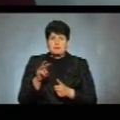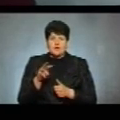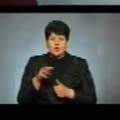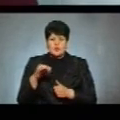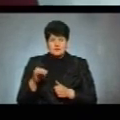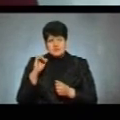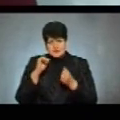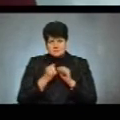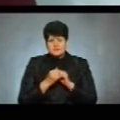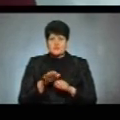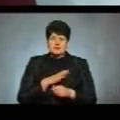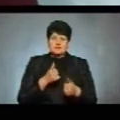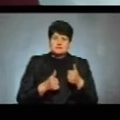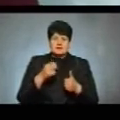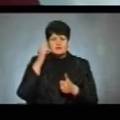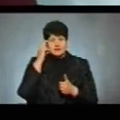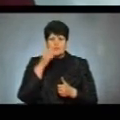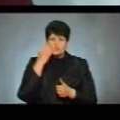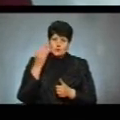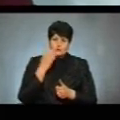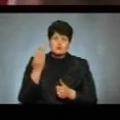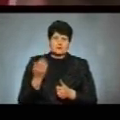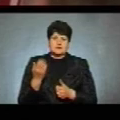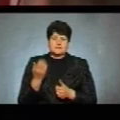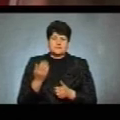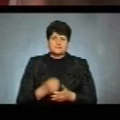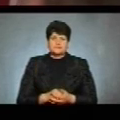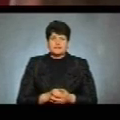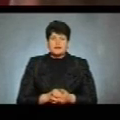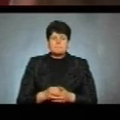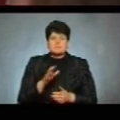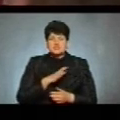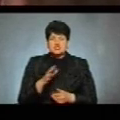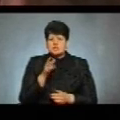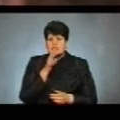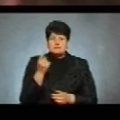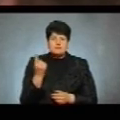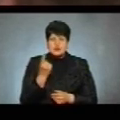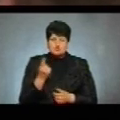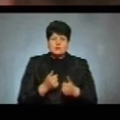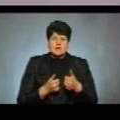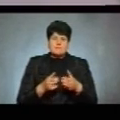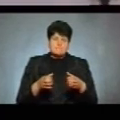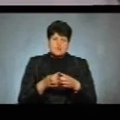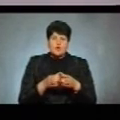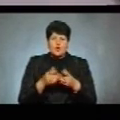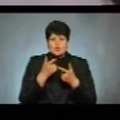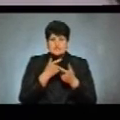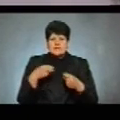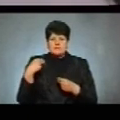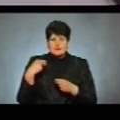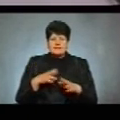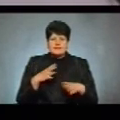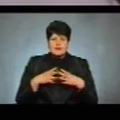мені запам'яталися. Була на змаганнях в Києві, в Ужгороді. Під час першої партії оголосили перерву. Тренер тернопільської